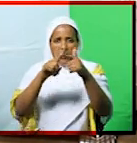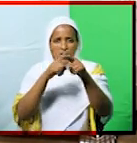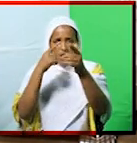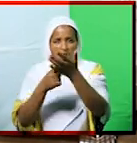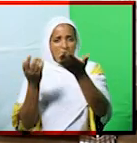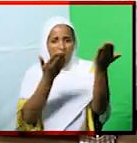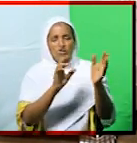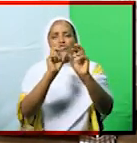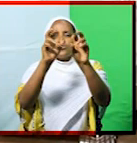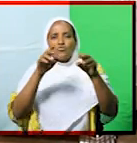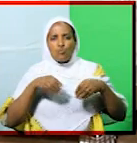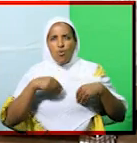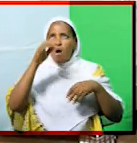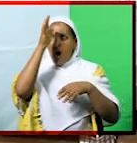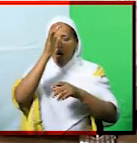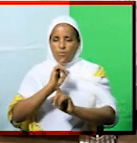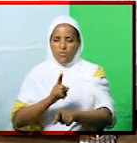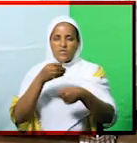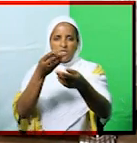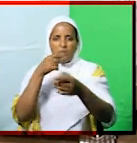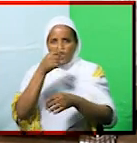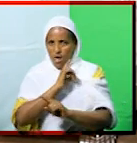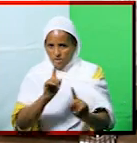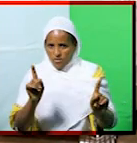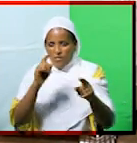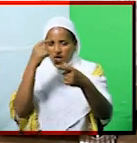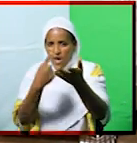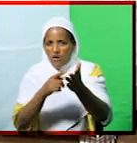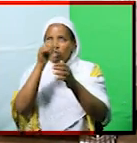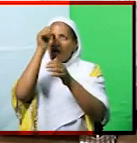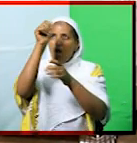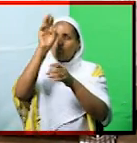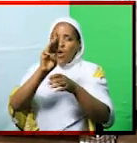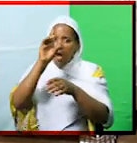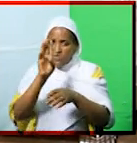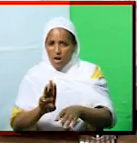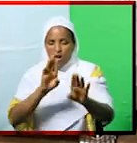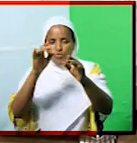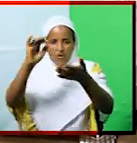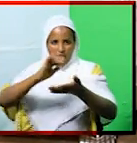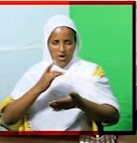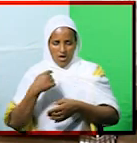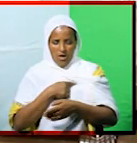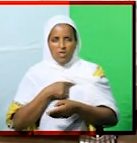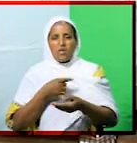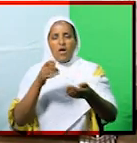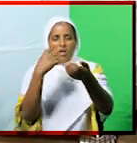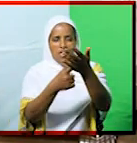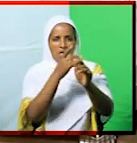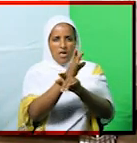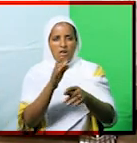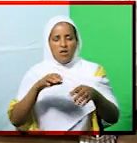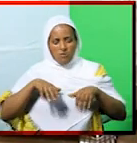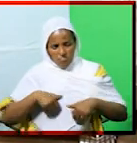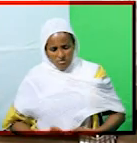አብ ያችን ወልድ ያችን አቅርቦ አባ ስራ ይሎም ስለዚህ ያምሩ ይገብሩ ሲጠይቀው እንግዲያስ ይችን ካቀረብክልኝ እሺ ብሎ አብ